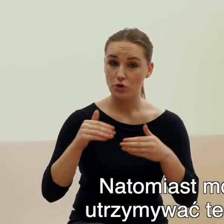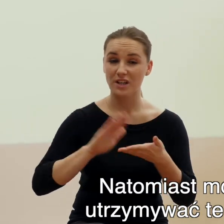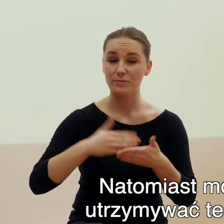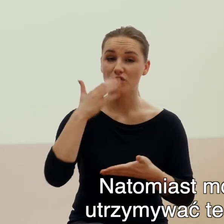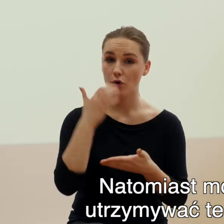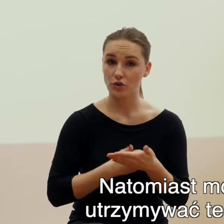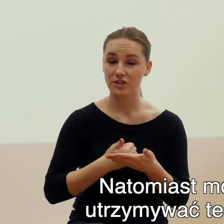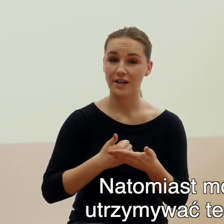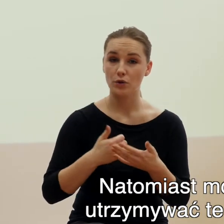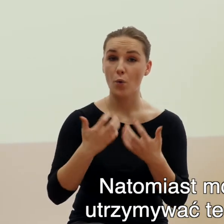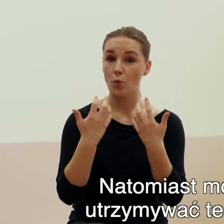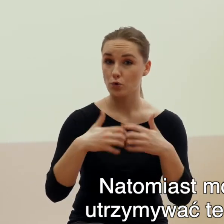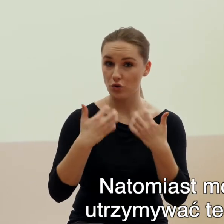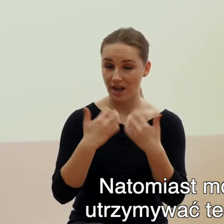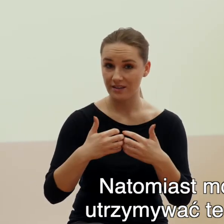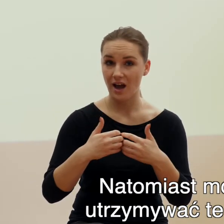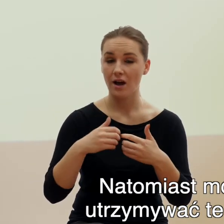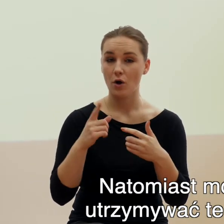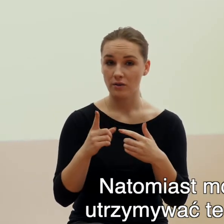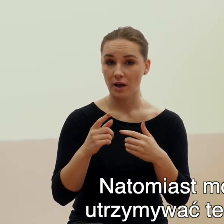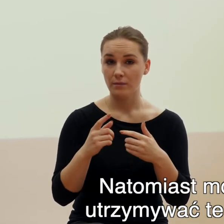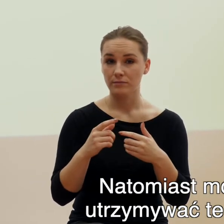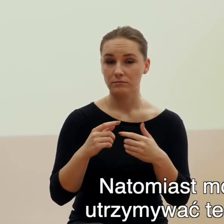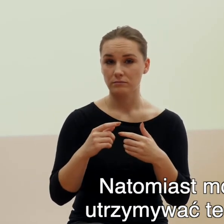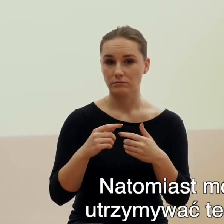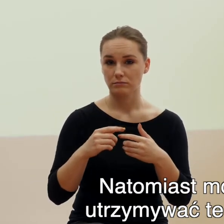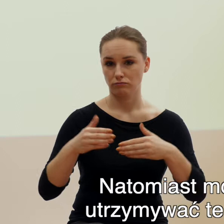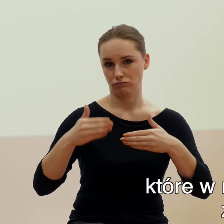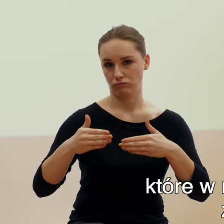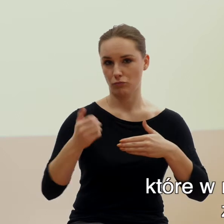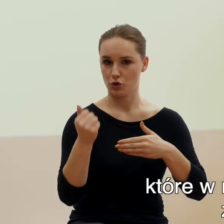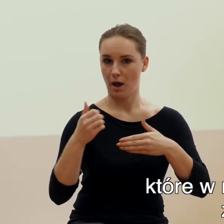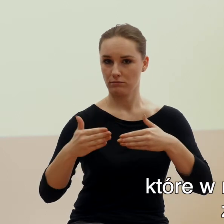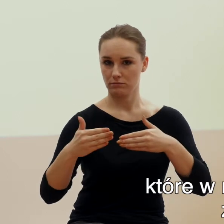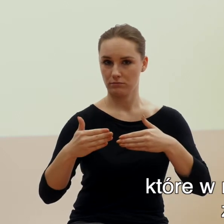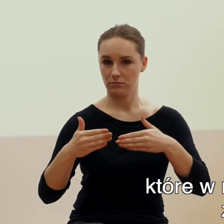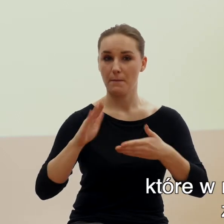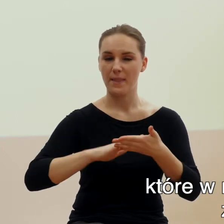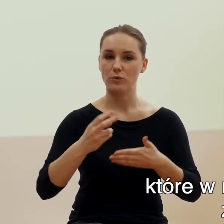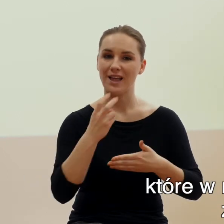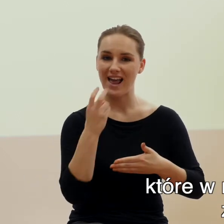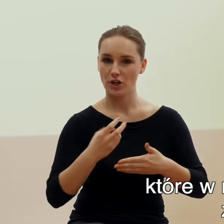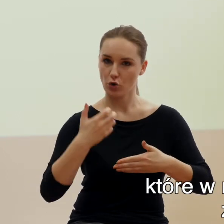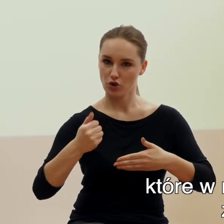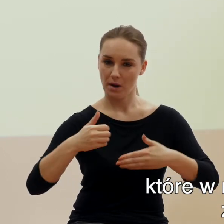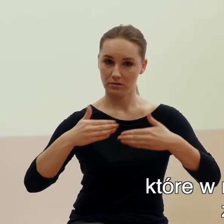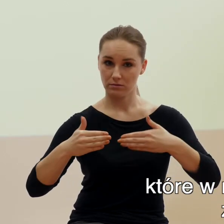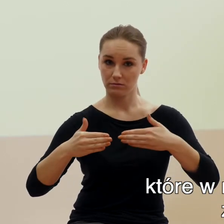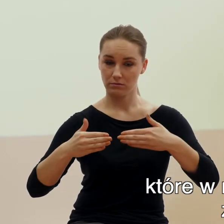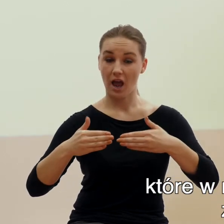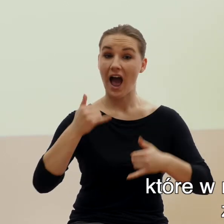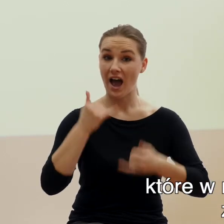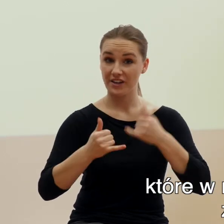mogą utrzymywać te drzwi w pozycji otwartej, elektrotrzymacze, które w momencie, gdy jest ogłoszony alarm, zwolnią blokadę